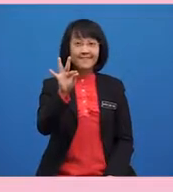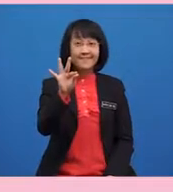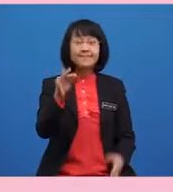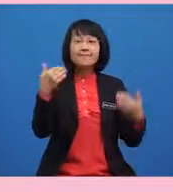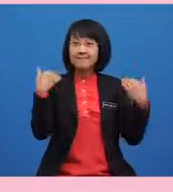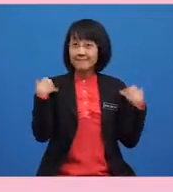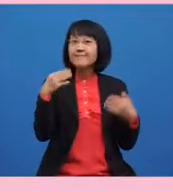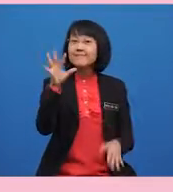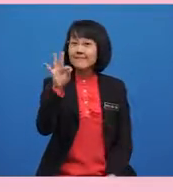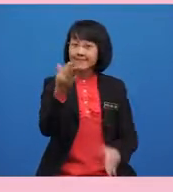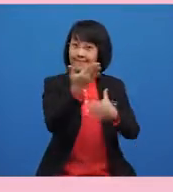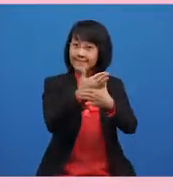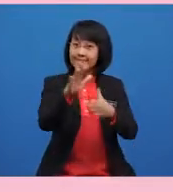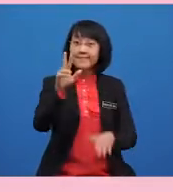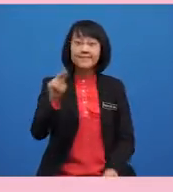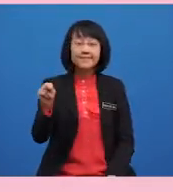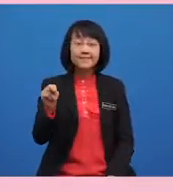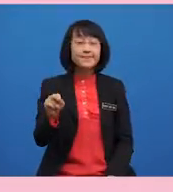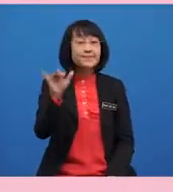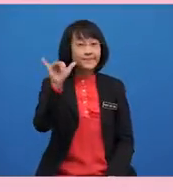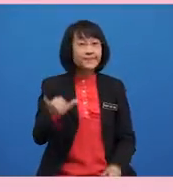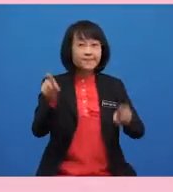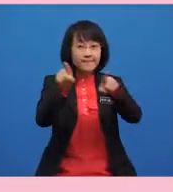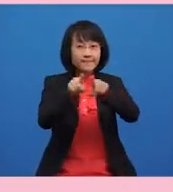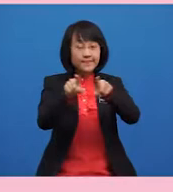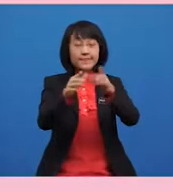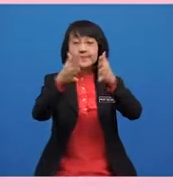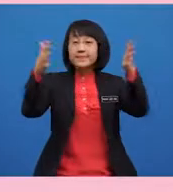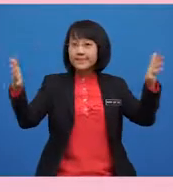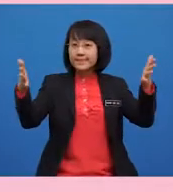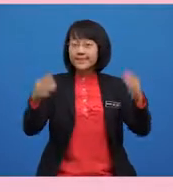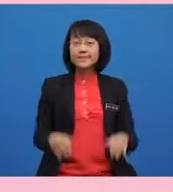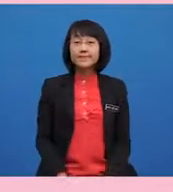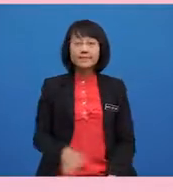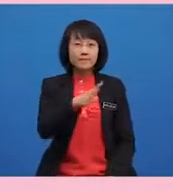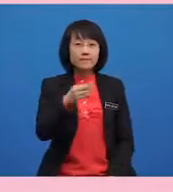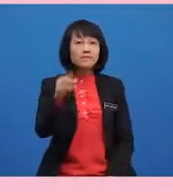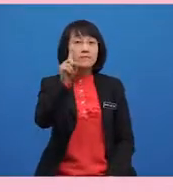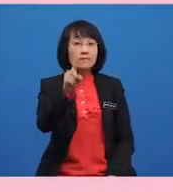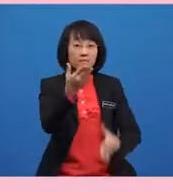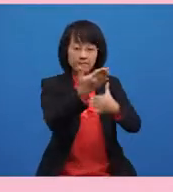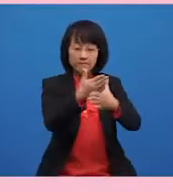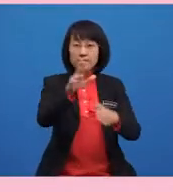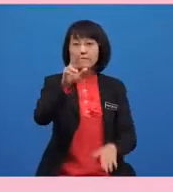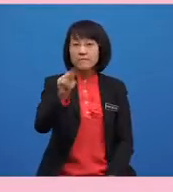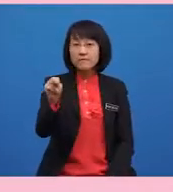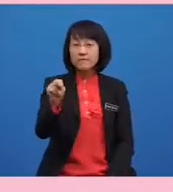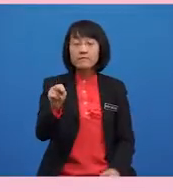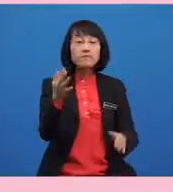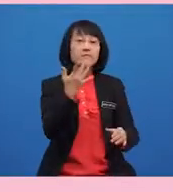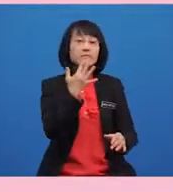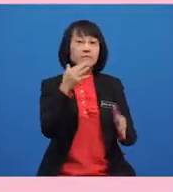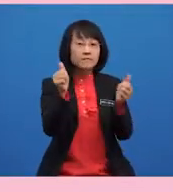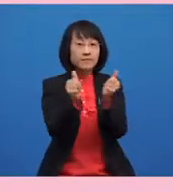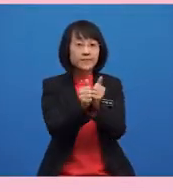1, 2, 3, 4, 5, 6, 7, 8, 9. Ada 9 bahagian yang sama besar dan satu bahagian